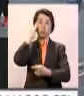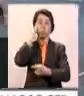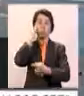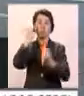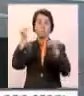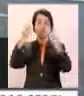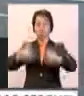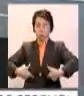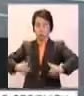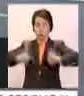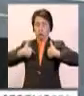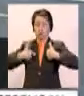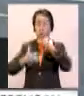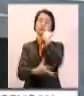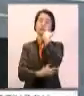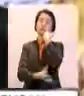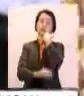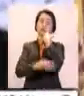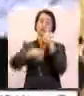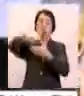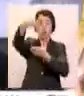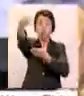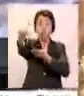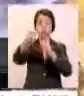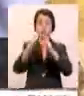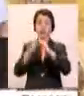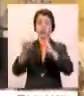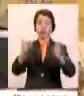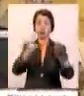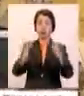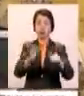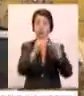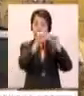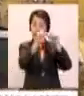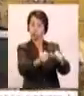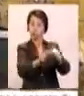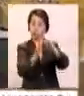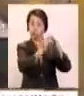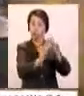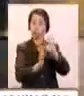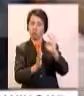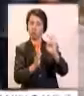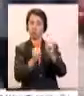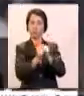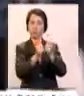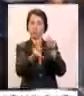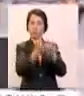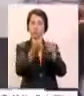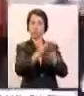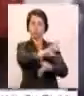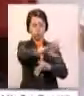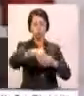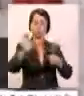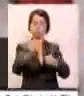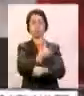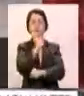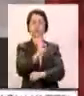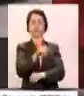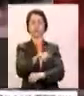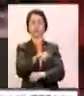ramai hidup dalam kemiskinan di luar bandar berbanding mereka yang tinggal di bandar dengan kemudahan serba mencukupi.